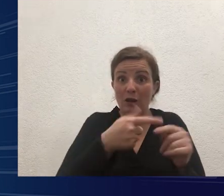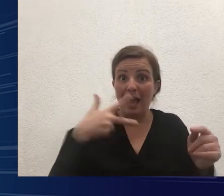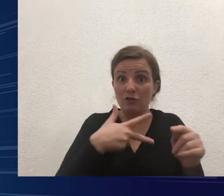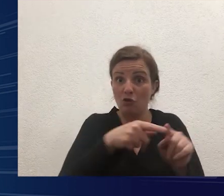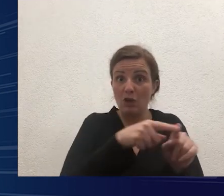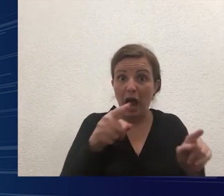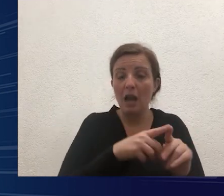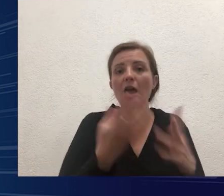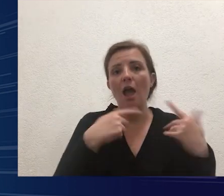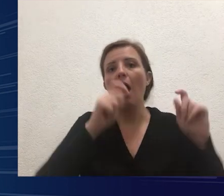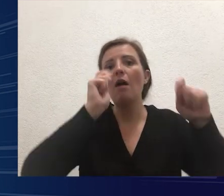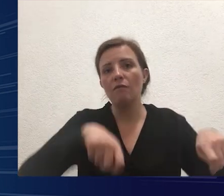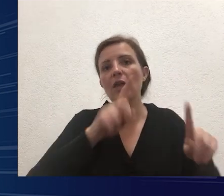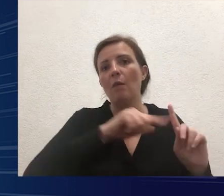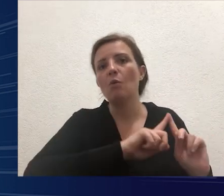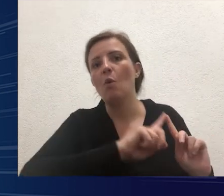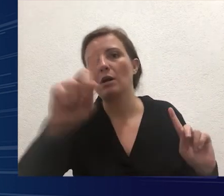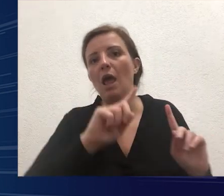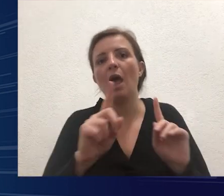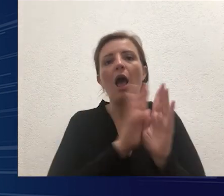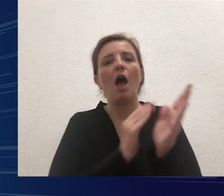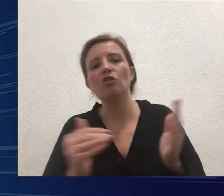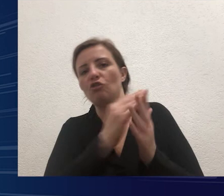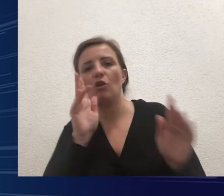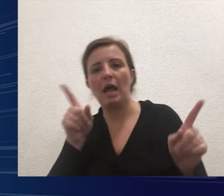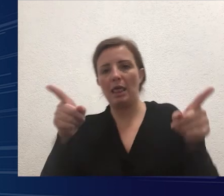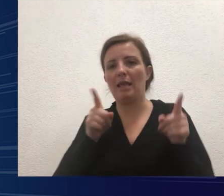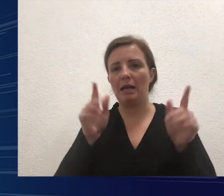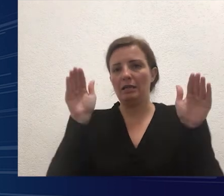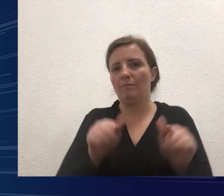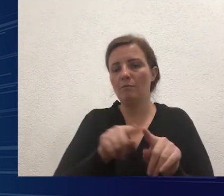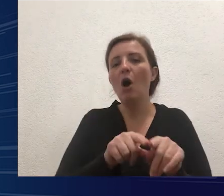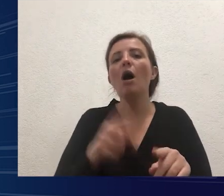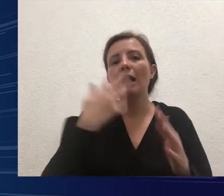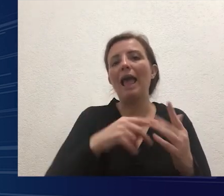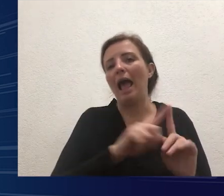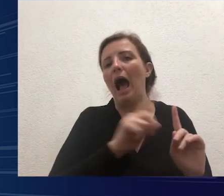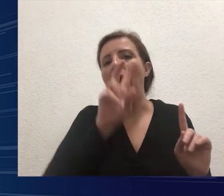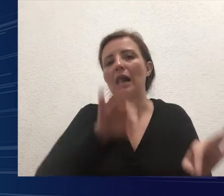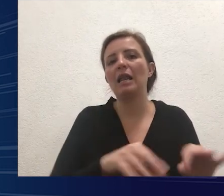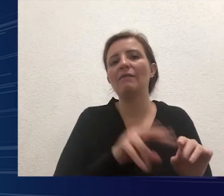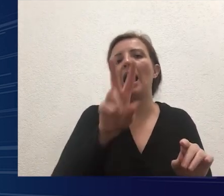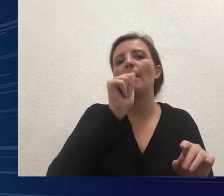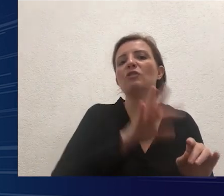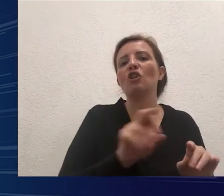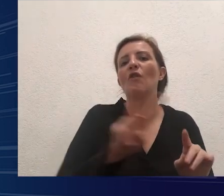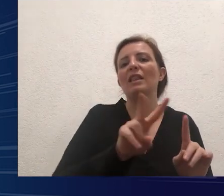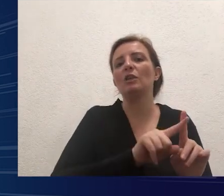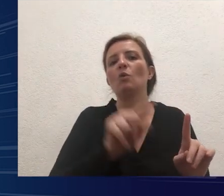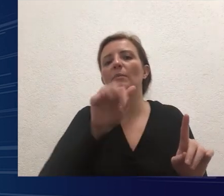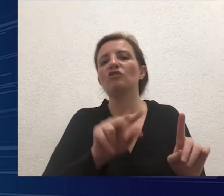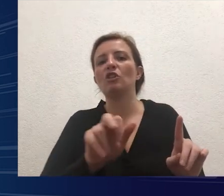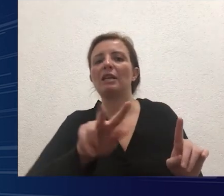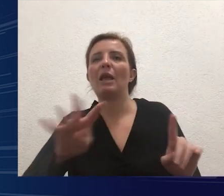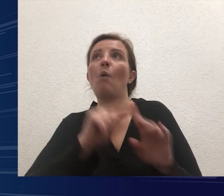quelle difficoltà sociali prende avvio anche la stagione del totalitarismo che giunge a maturazione tra il 22 e il 34